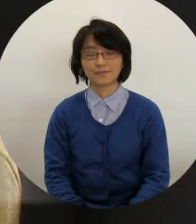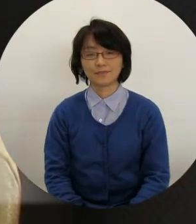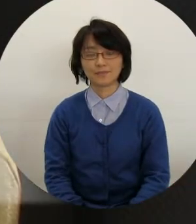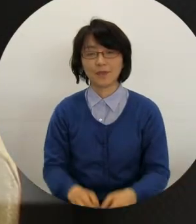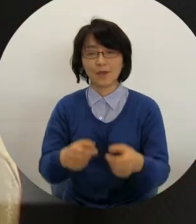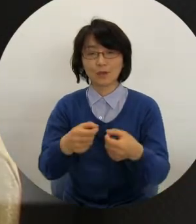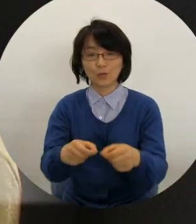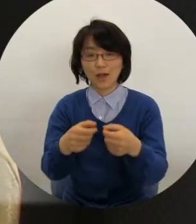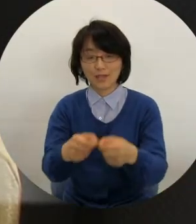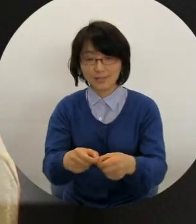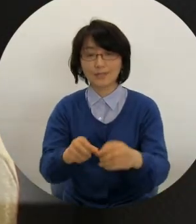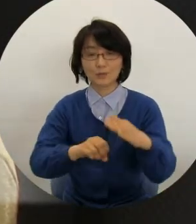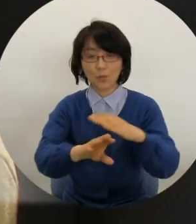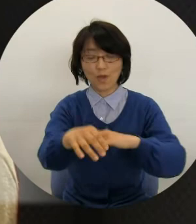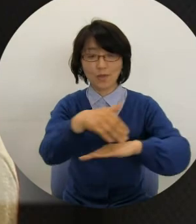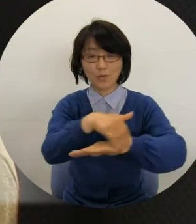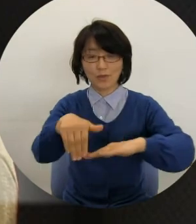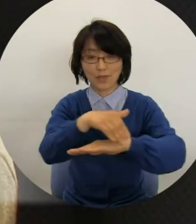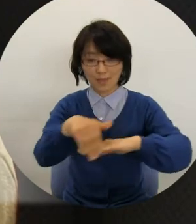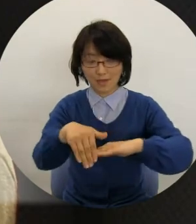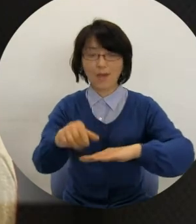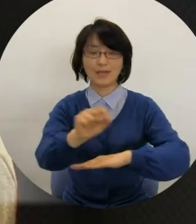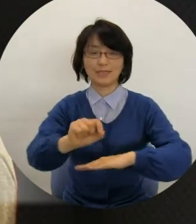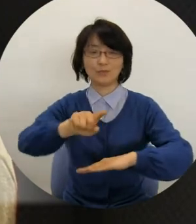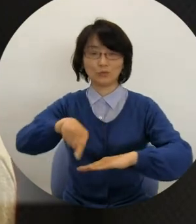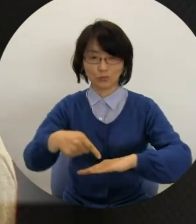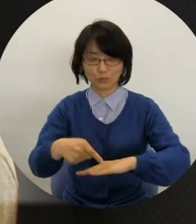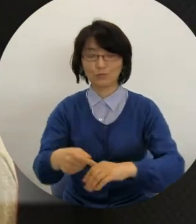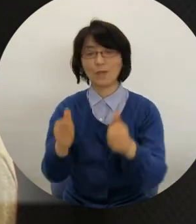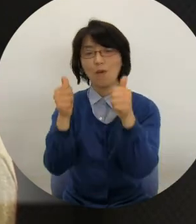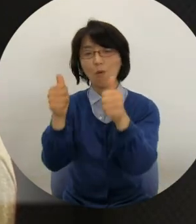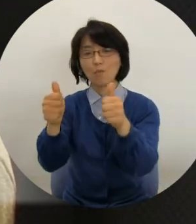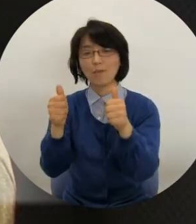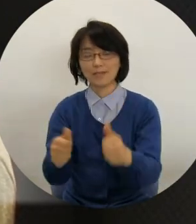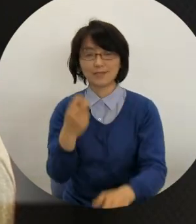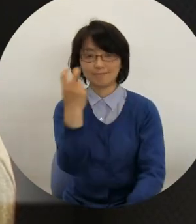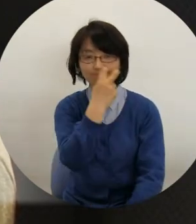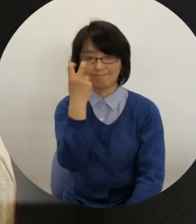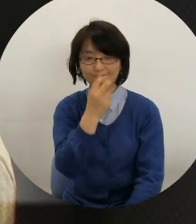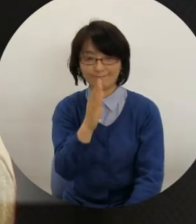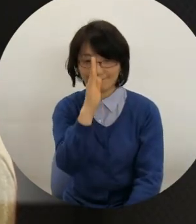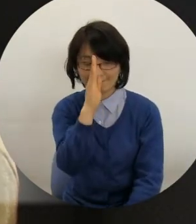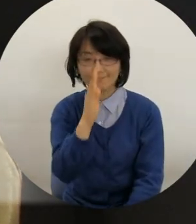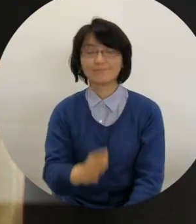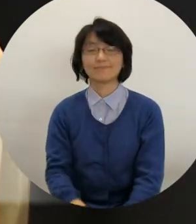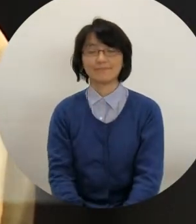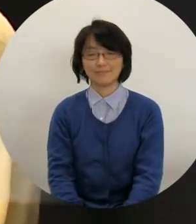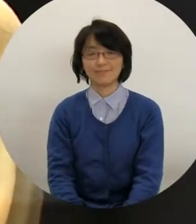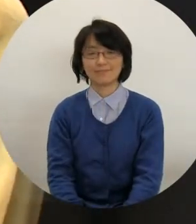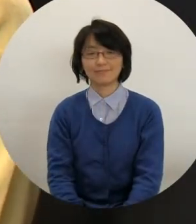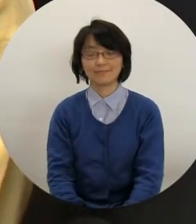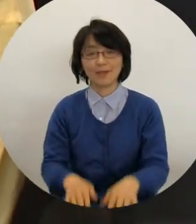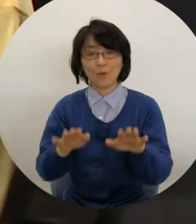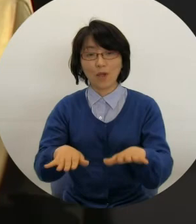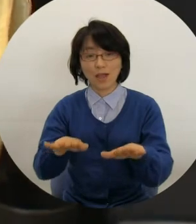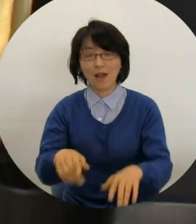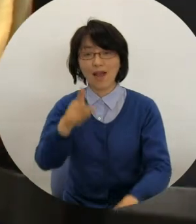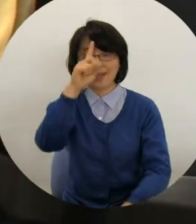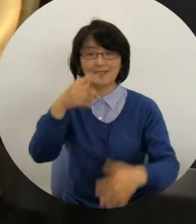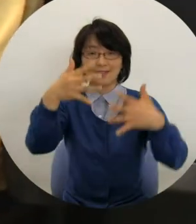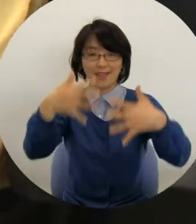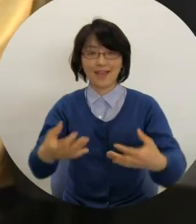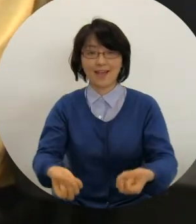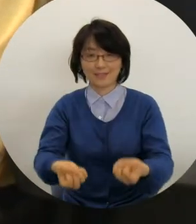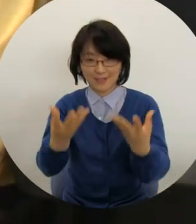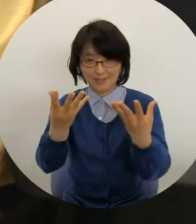なお詳しい上映日程につきましては事務局またはホームページをご確認ください。ということで今回は高崎映画